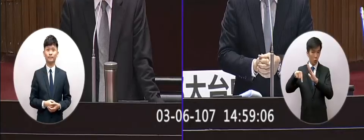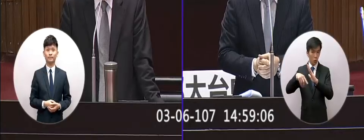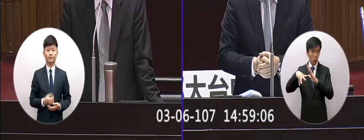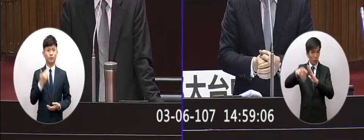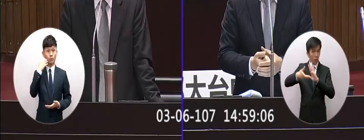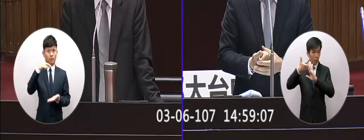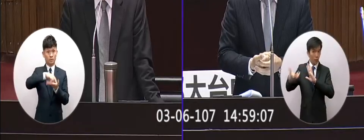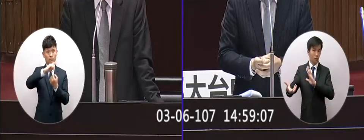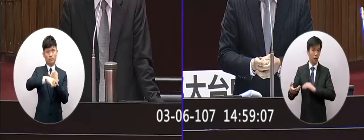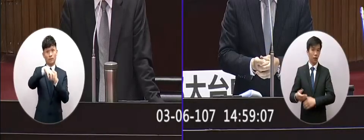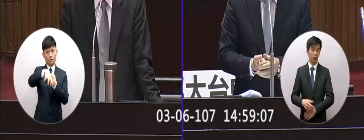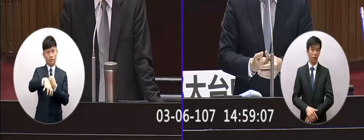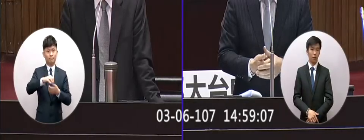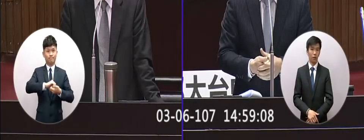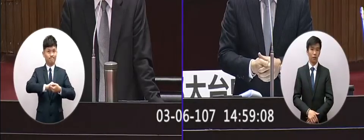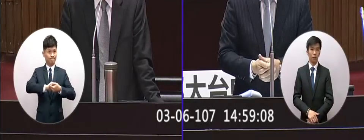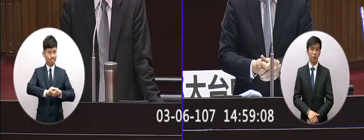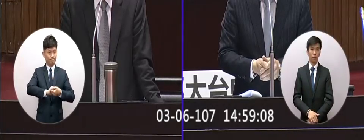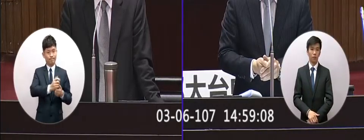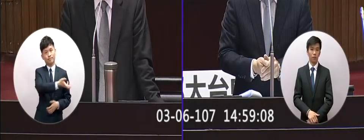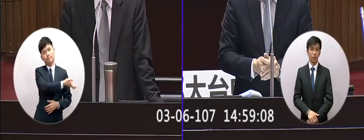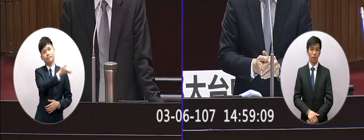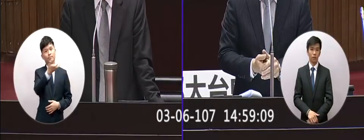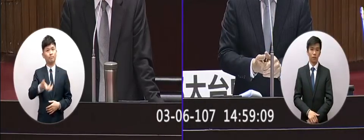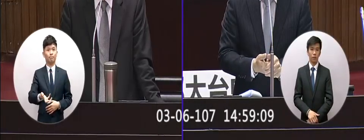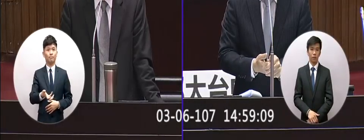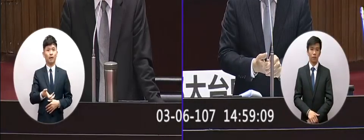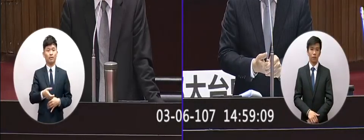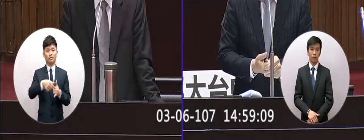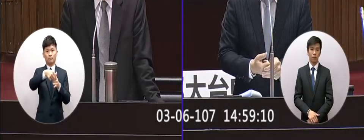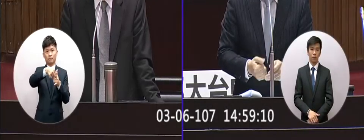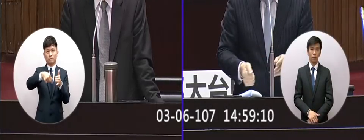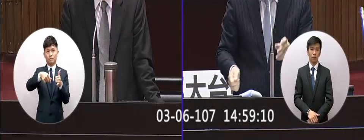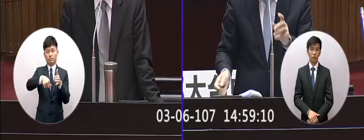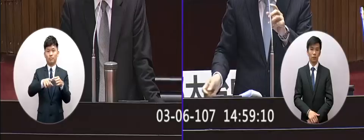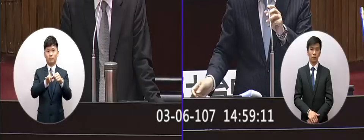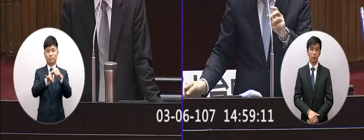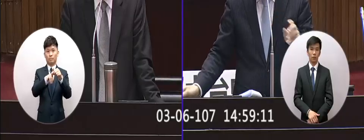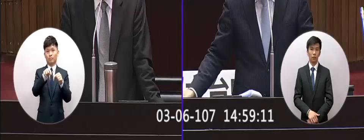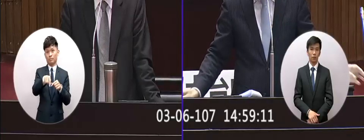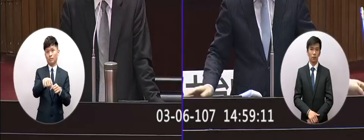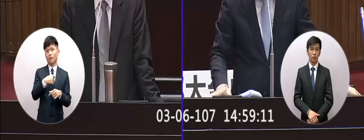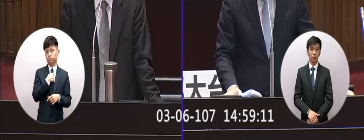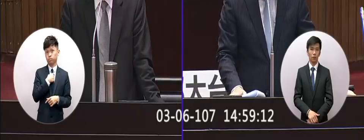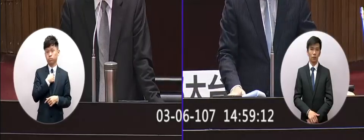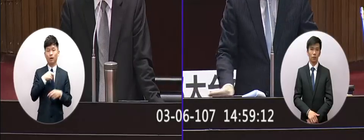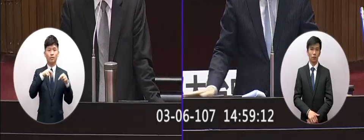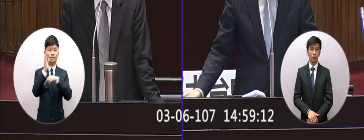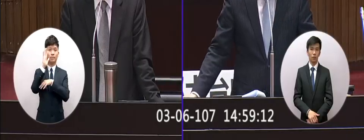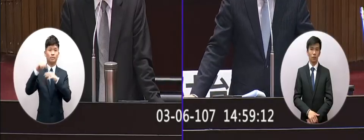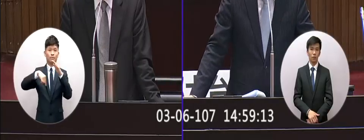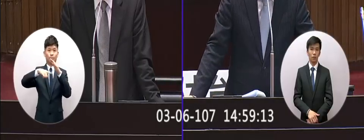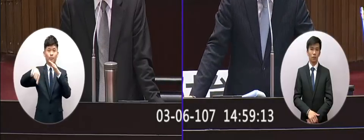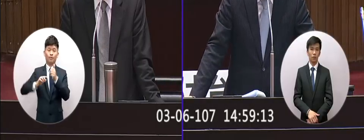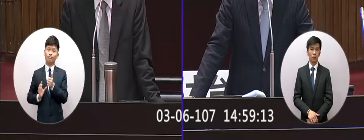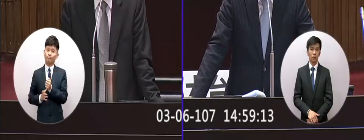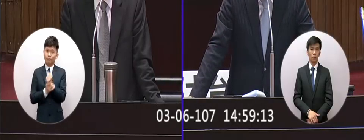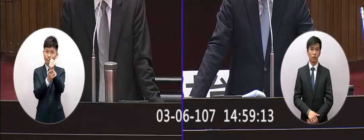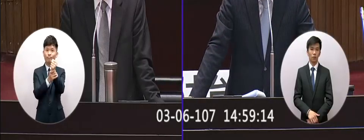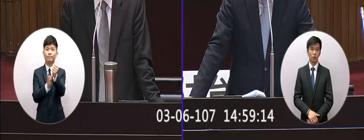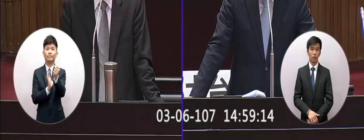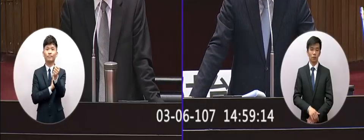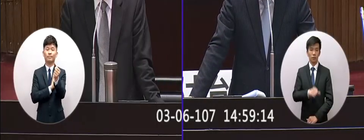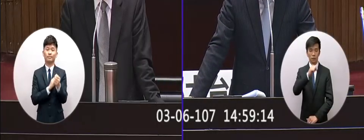院？ 立法院有决定啊，要签到中部去，那我们行政院呢一定会支持。